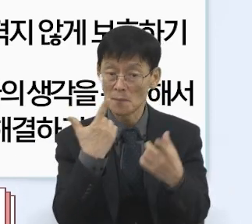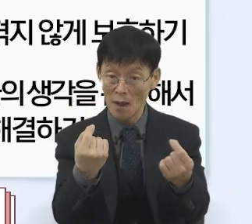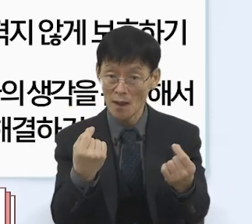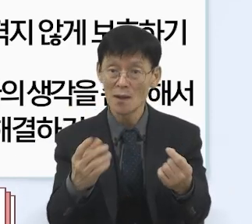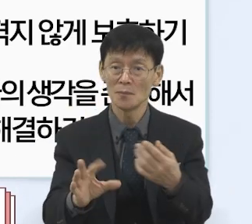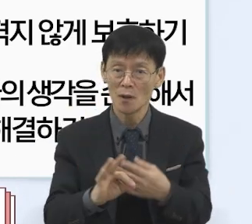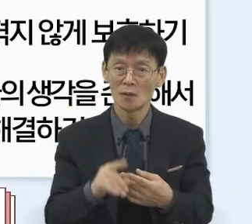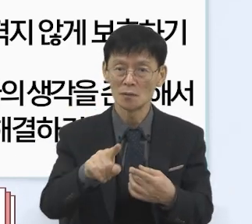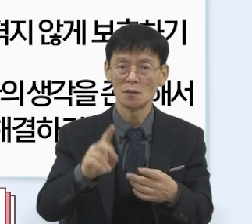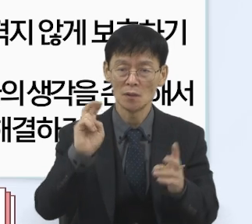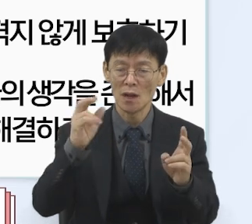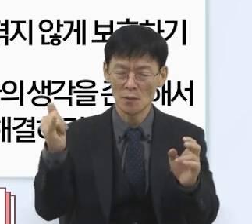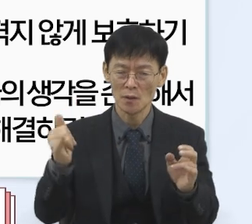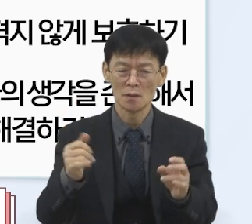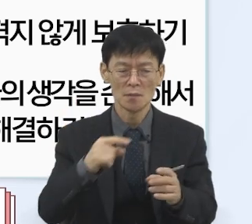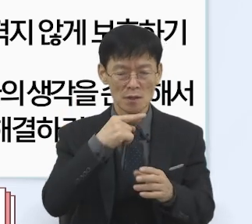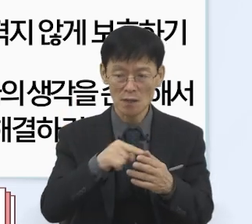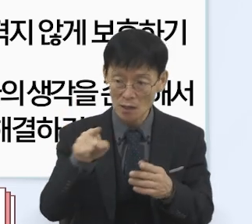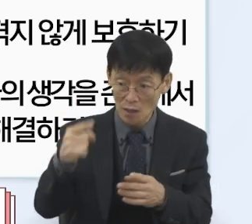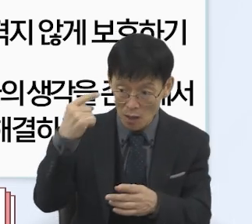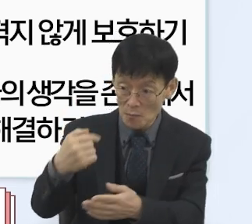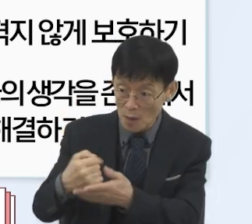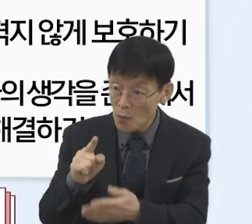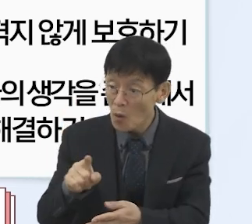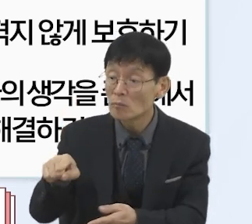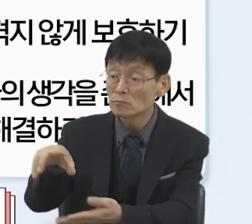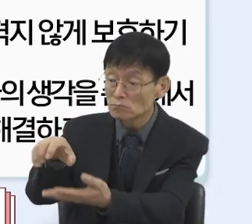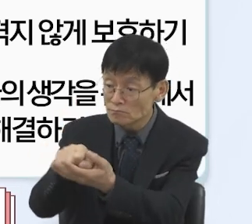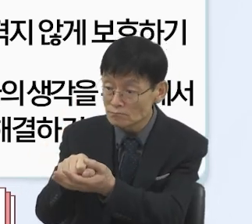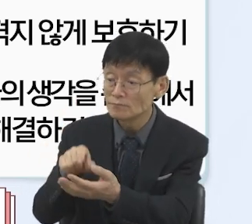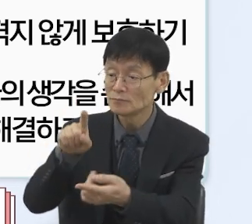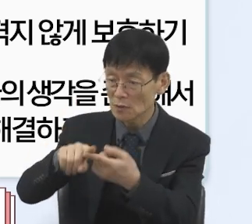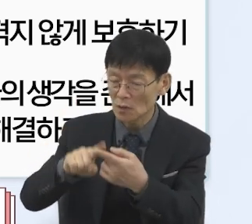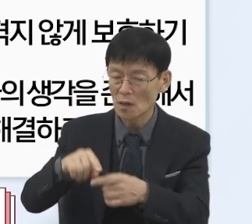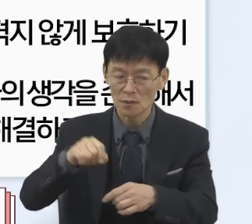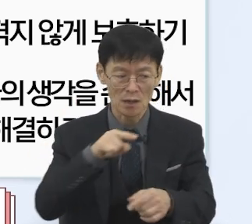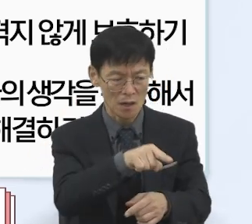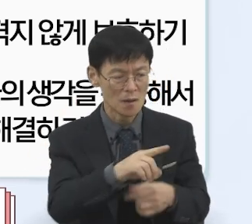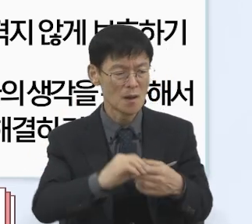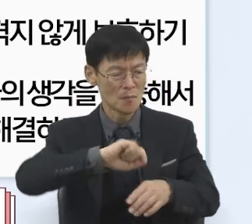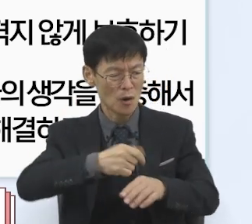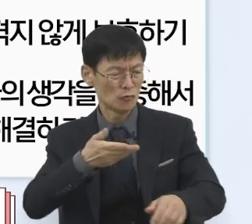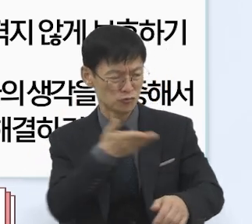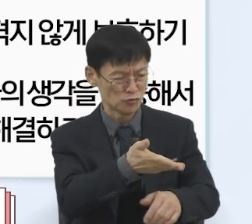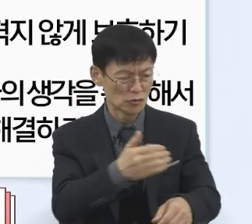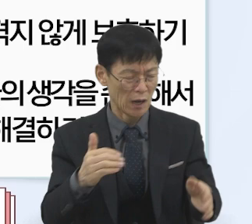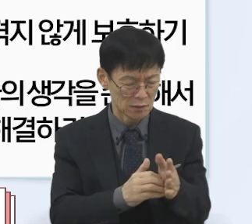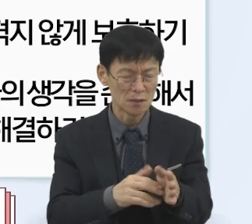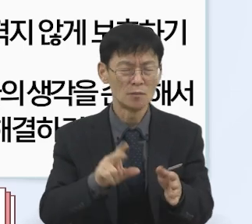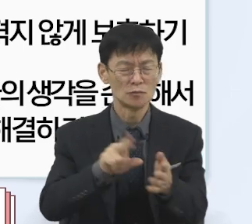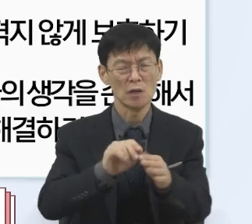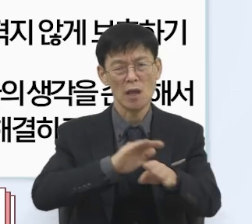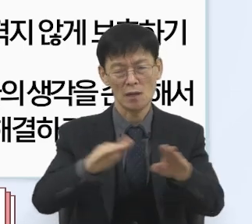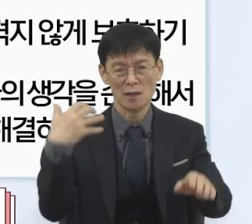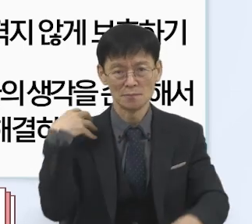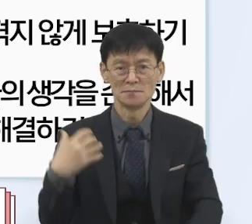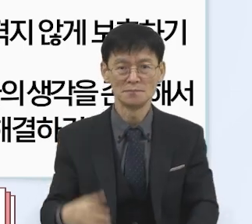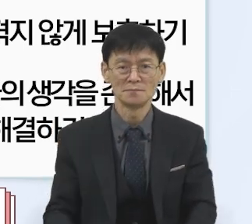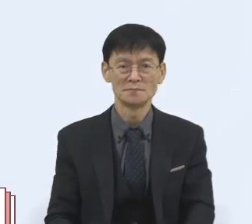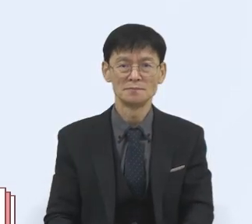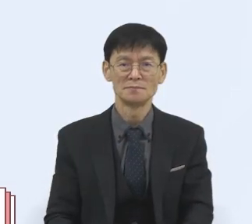해당하면 사업주는 피해자의 생각을 존중해서 행위자에게 벌을 주는 등 문제를 해결해야